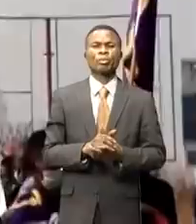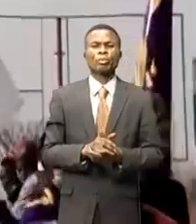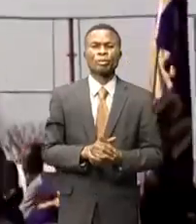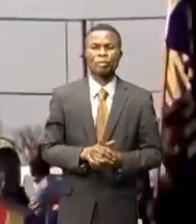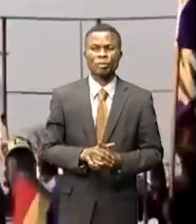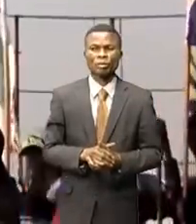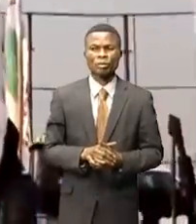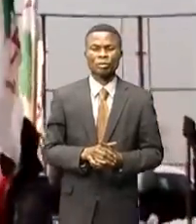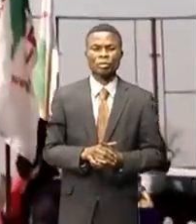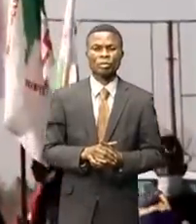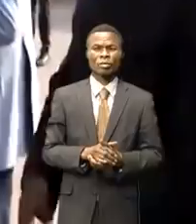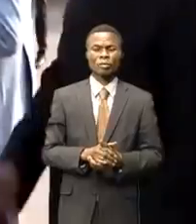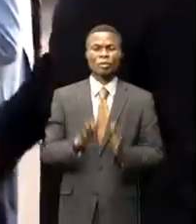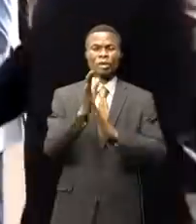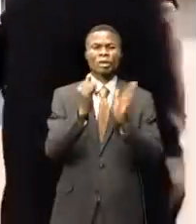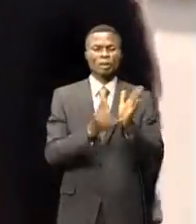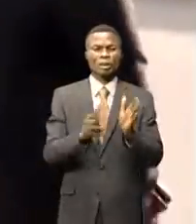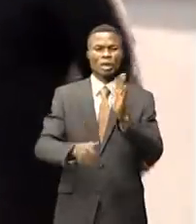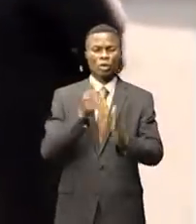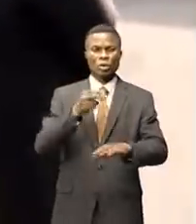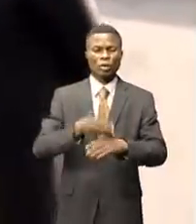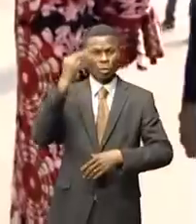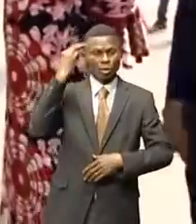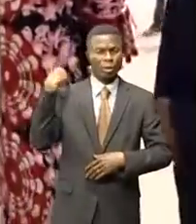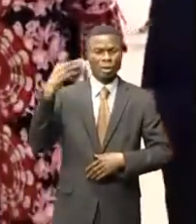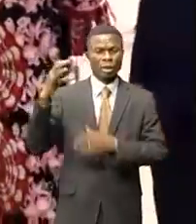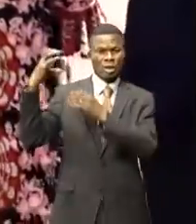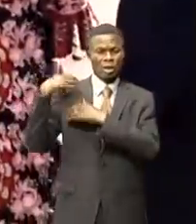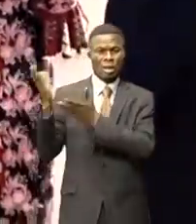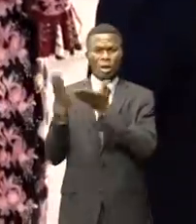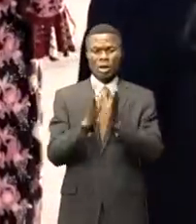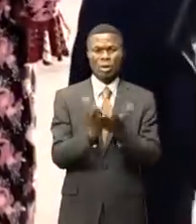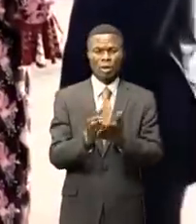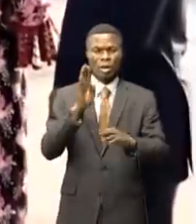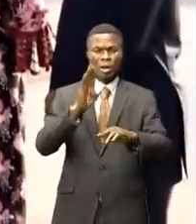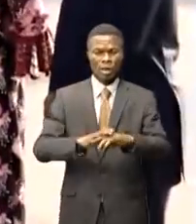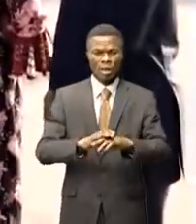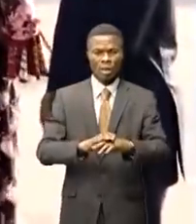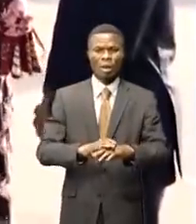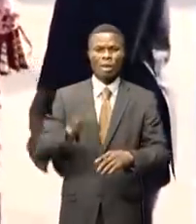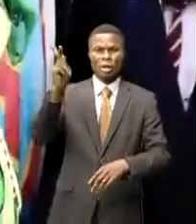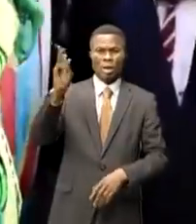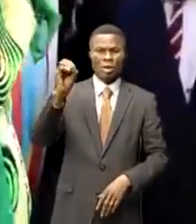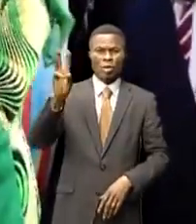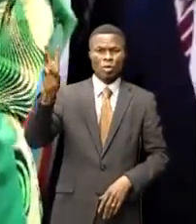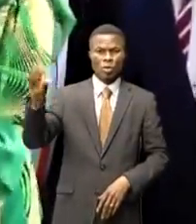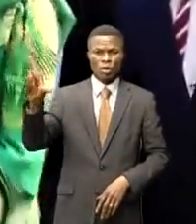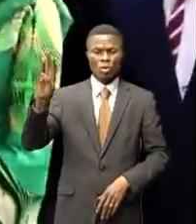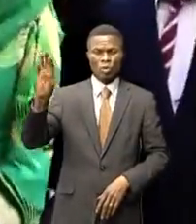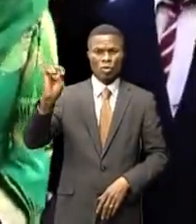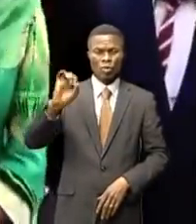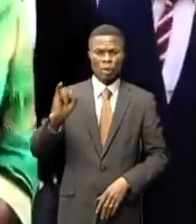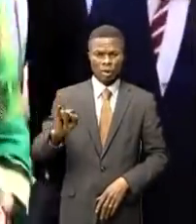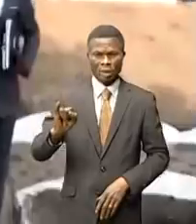ils étaient six en 11 minutes lorsque la ministre d'état major du portefeuille a foulé le sol de cruzy l'aprécial d'al-qaïda molina